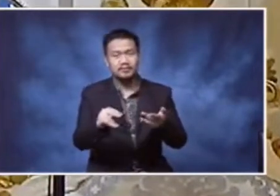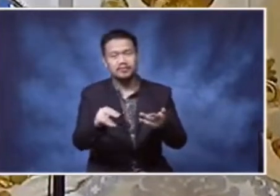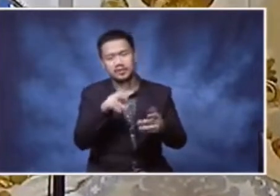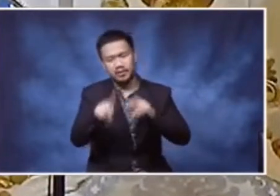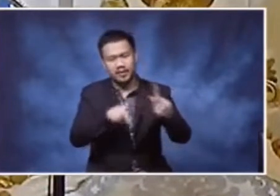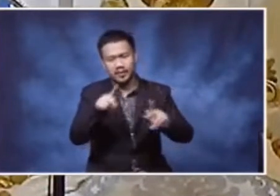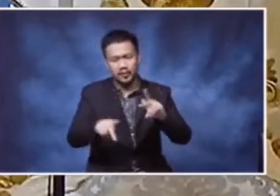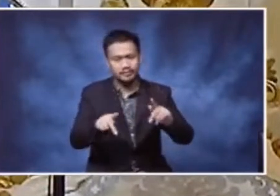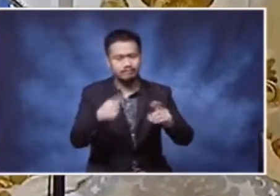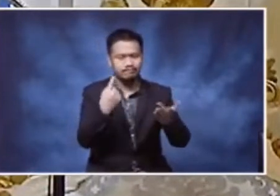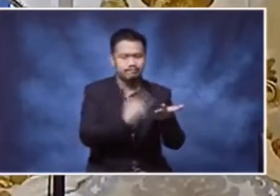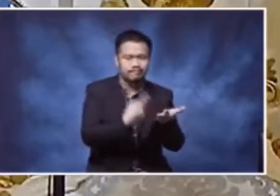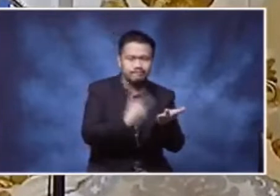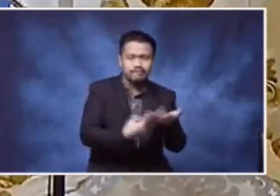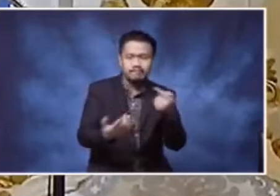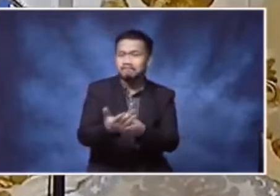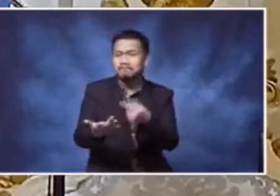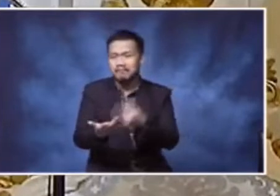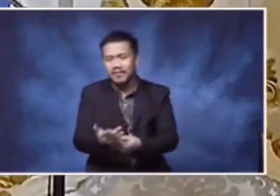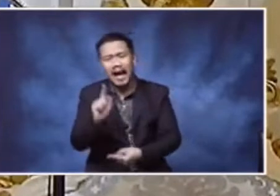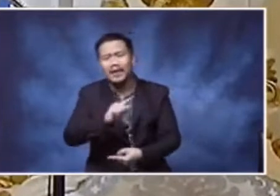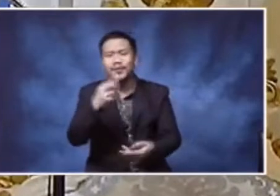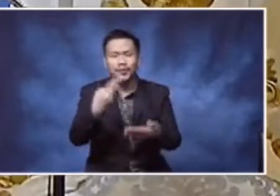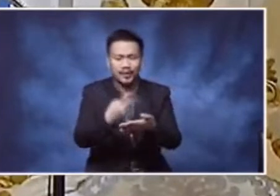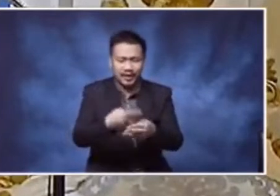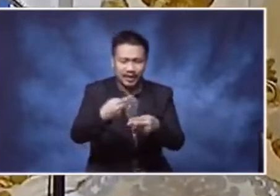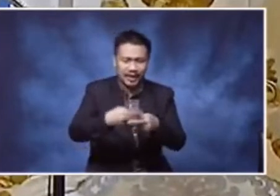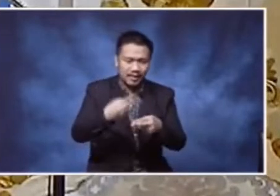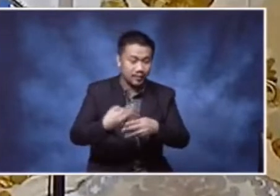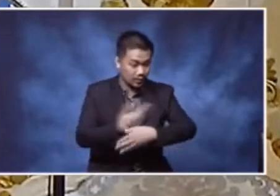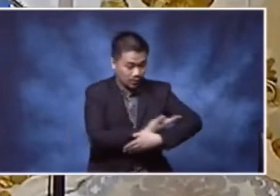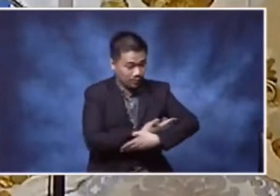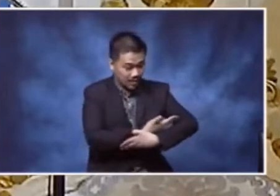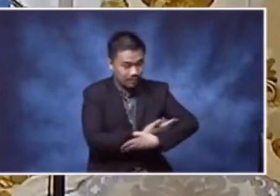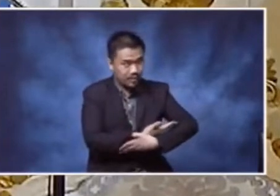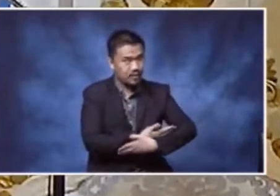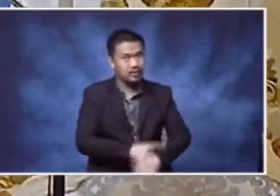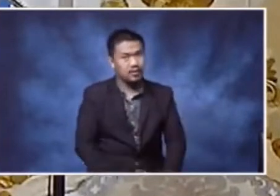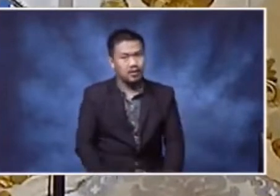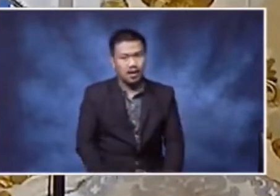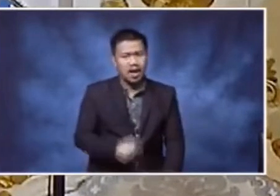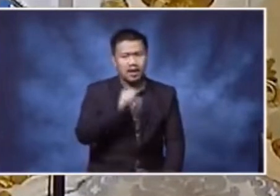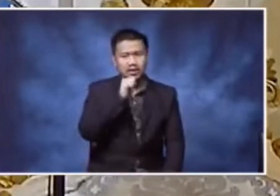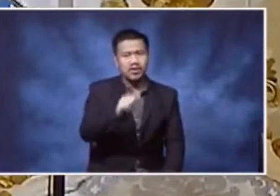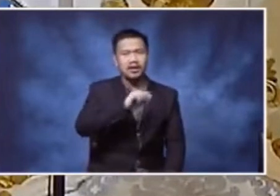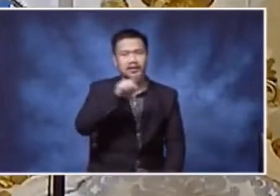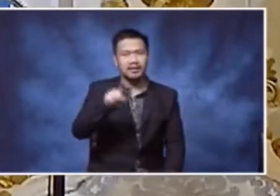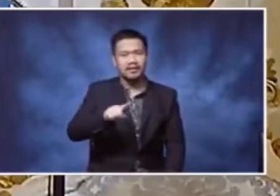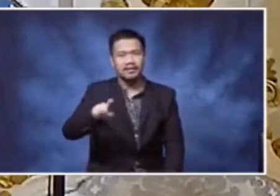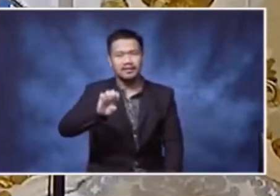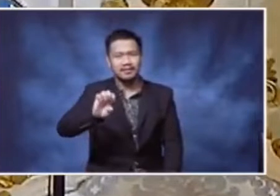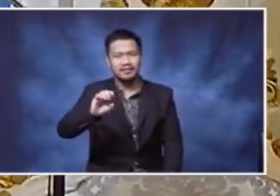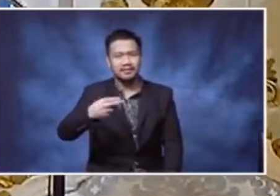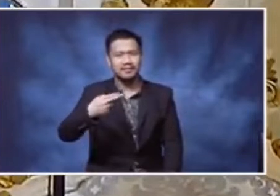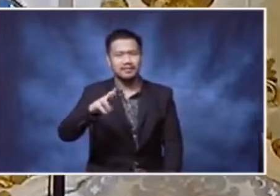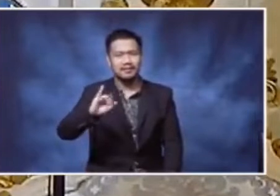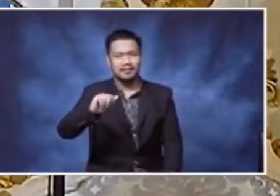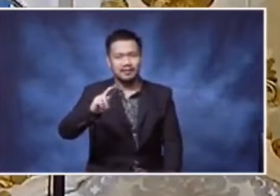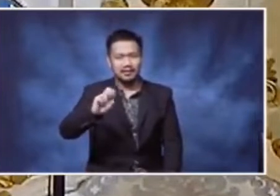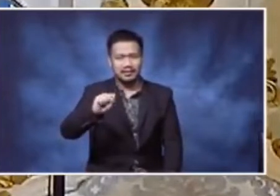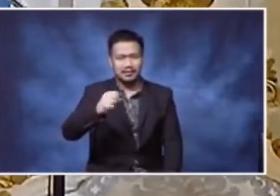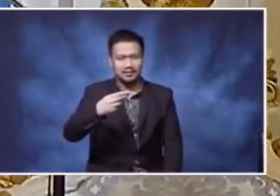bang pangalan niya? At sinabi ni Elizabeth, hindi siya Zacarias Jr. Juan ang kanyang